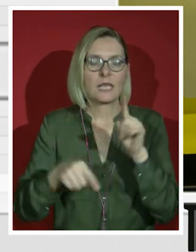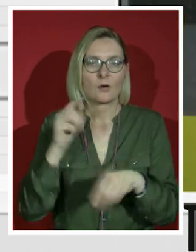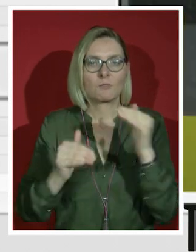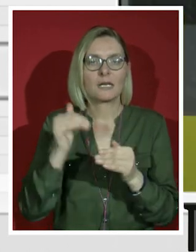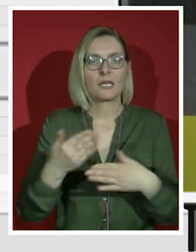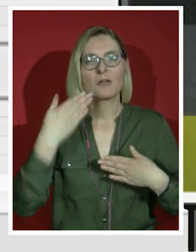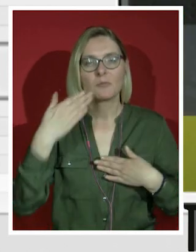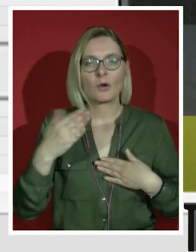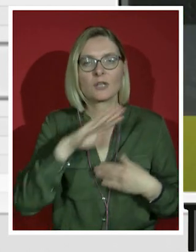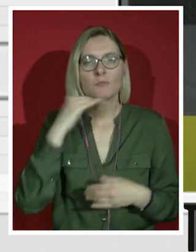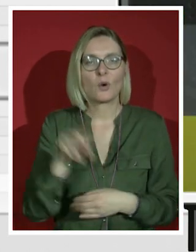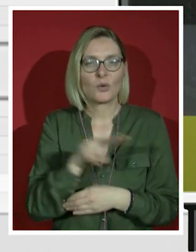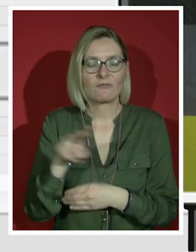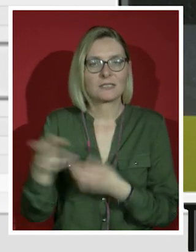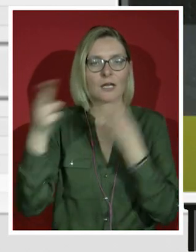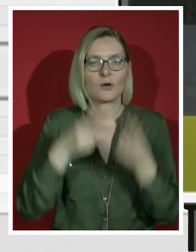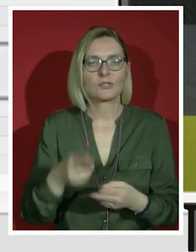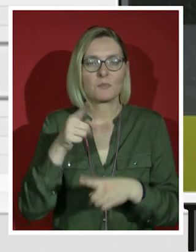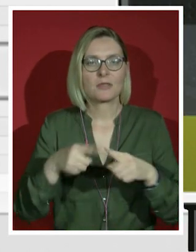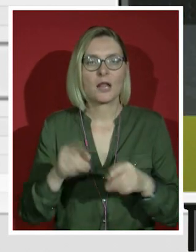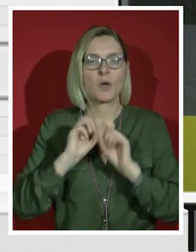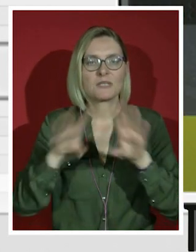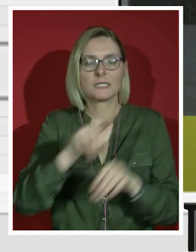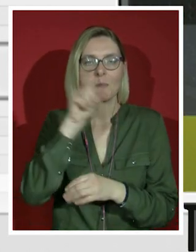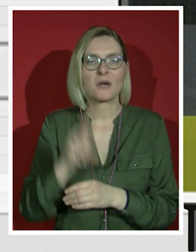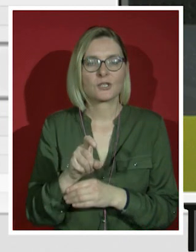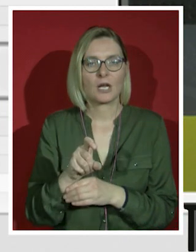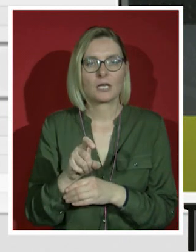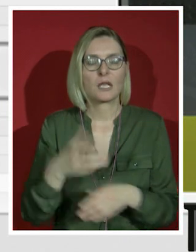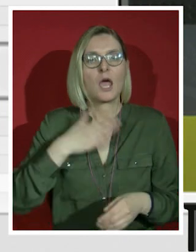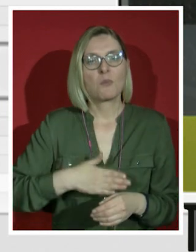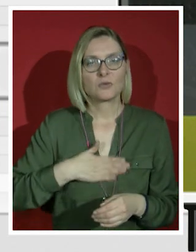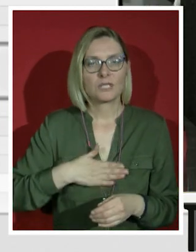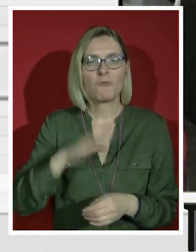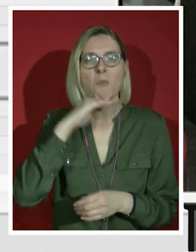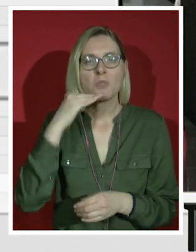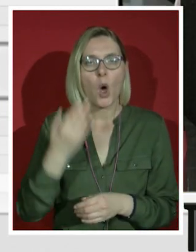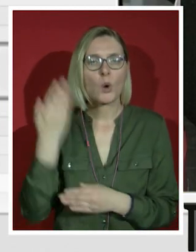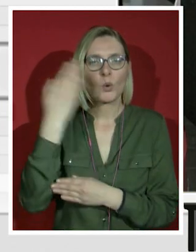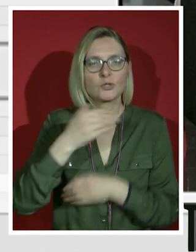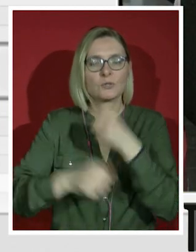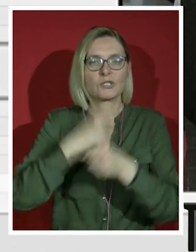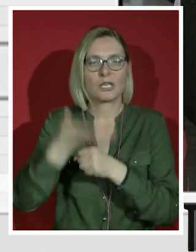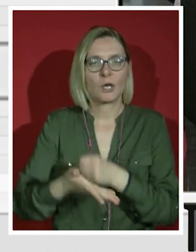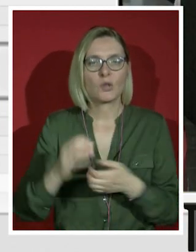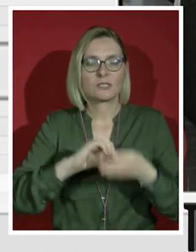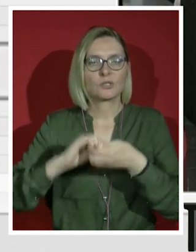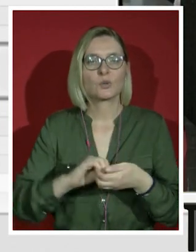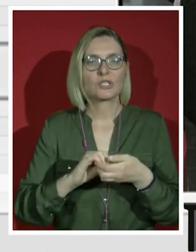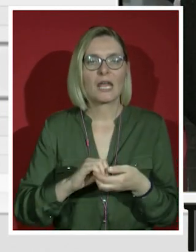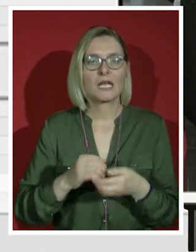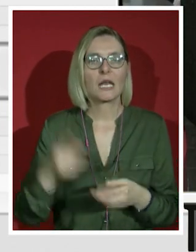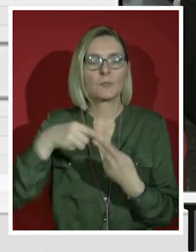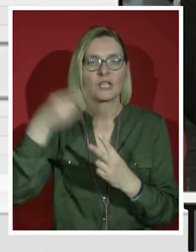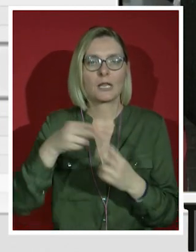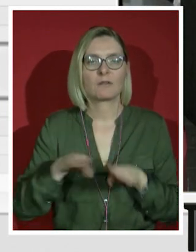Ви благодарам многу и на двајцата што бевте дел од емисијата Прашалник. Ви посакувам уште многу успешни години на Сдружението на пчелари. Ви